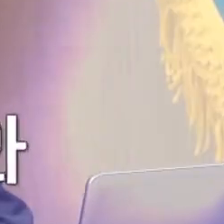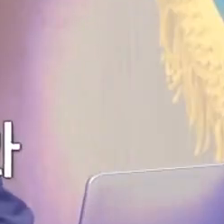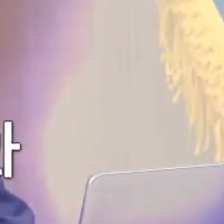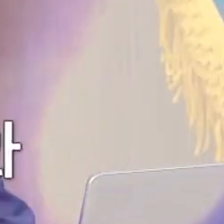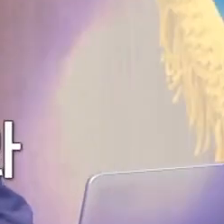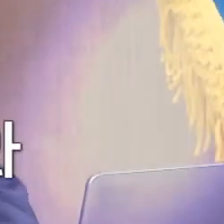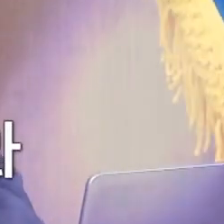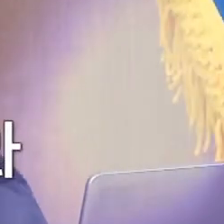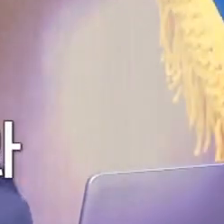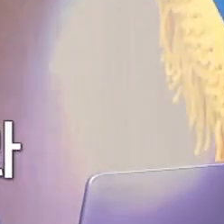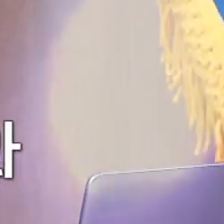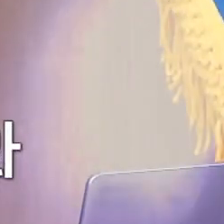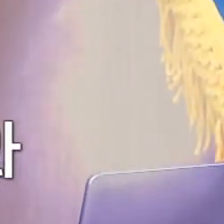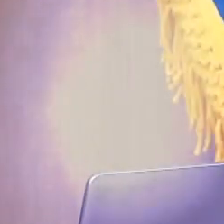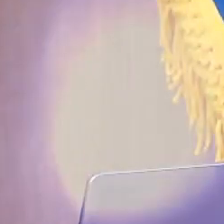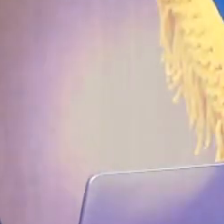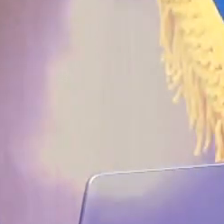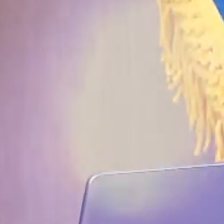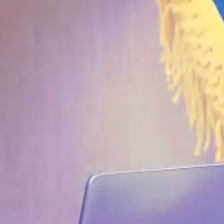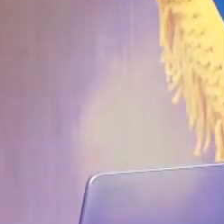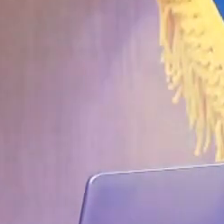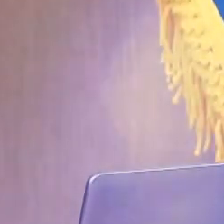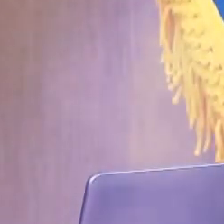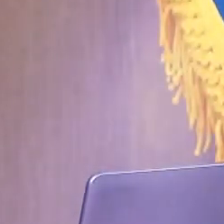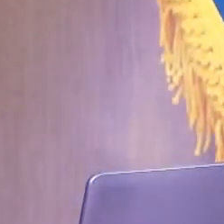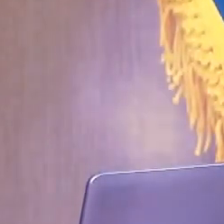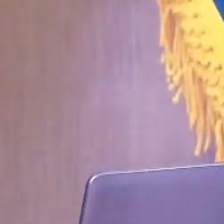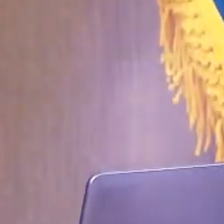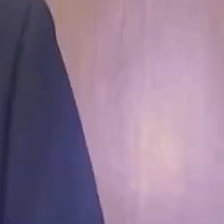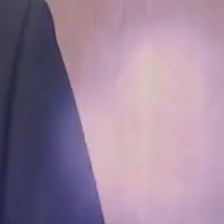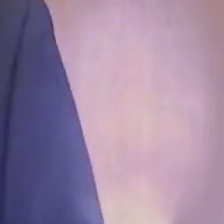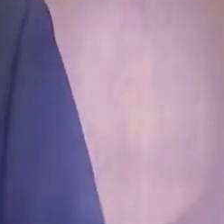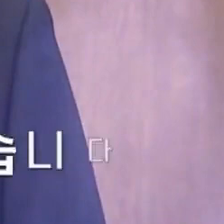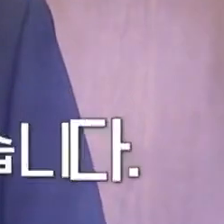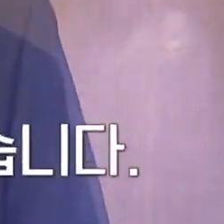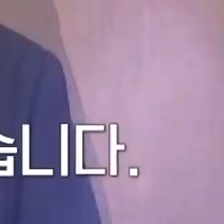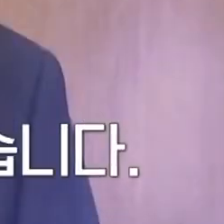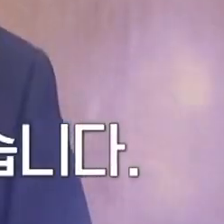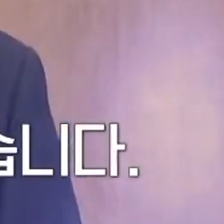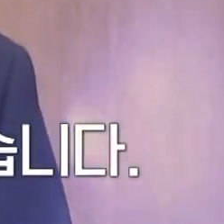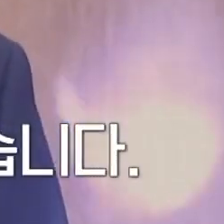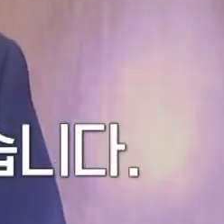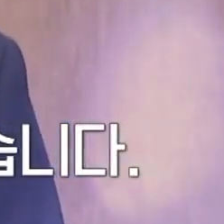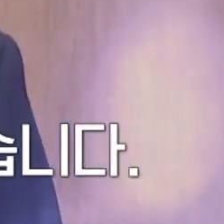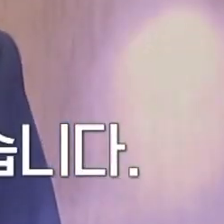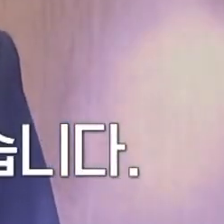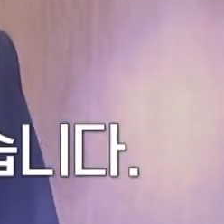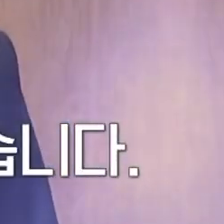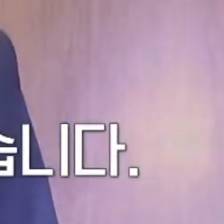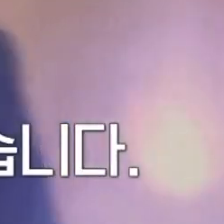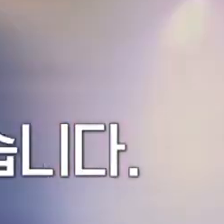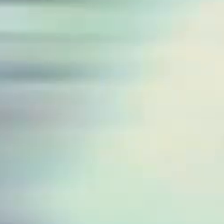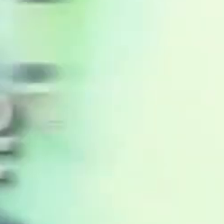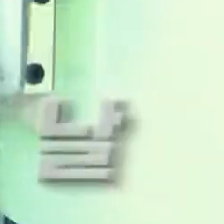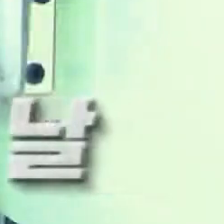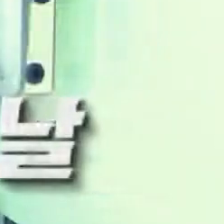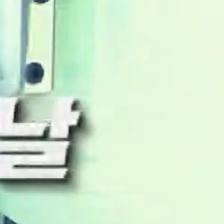더 강도 높은 대비 태세와 훈련이 필요하다고 하는 것을 여실히 확인해 준 그런